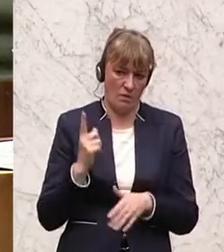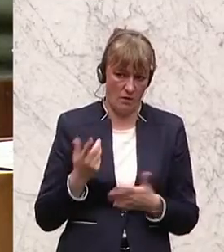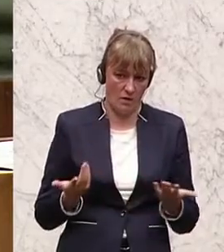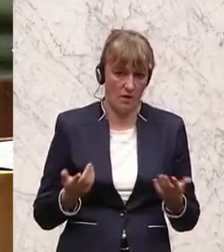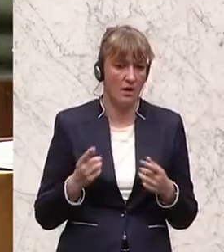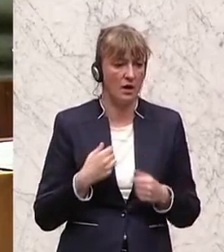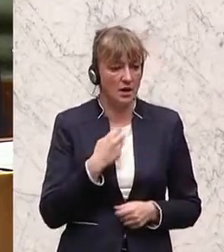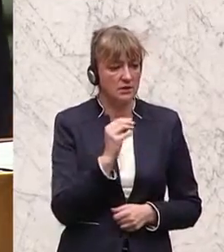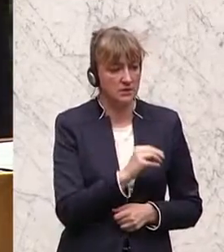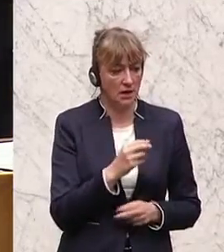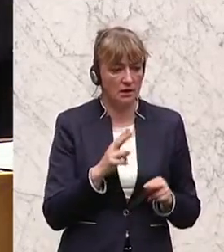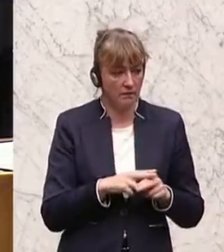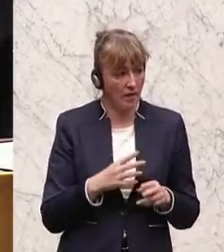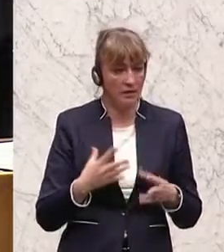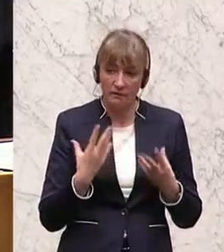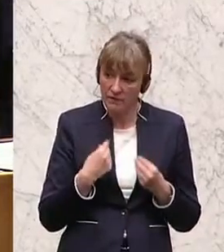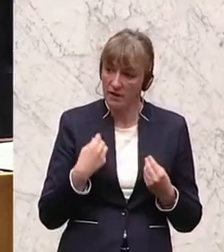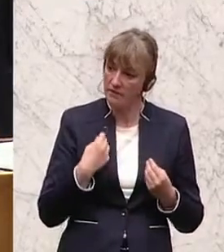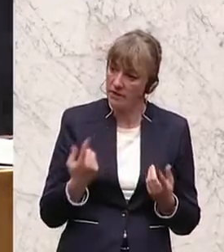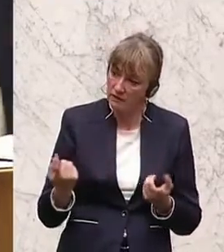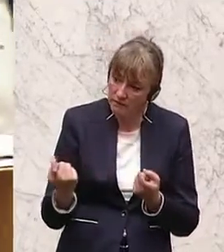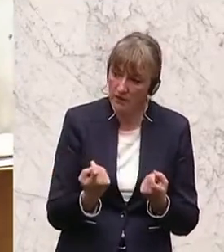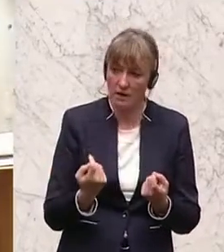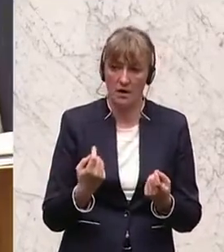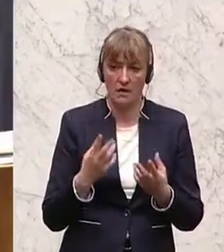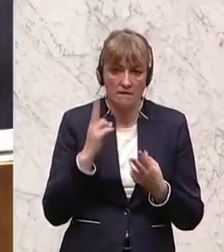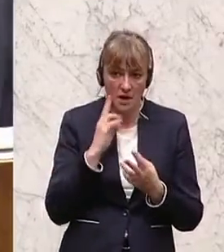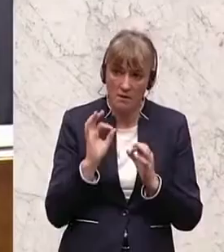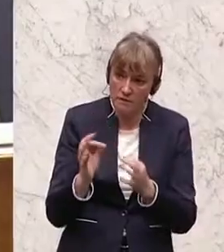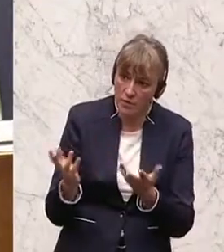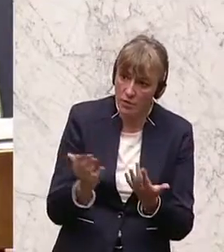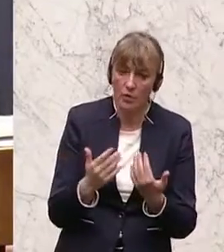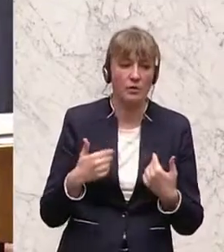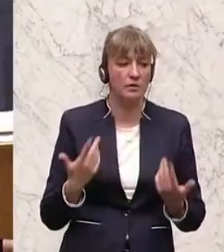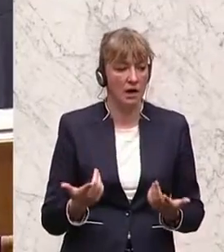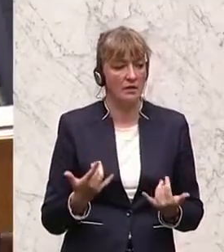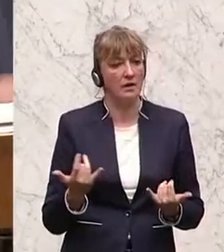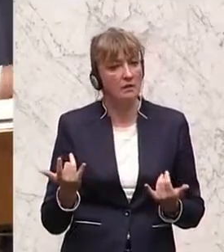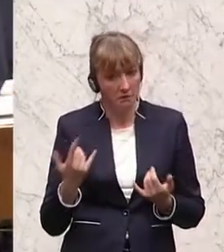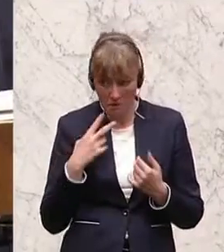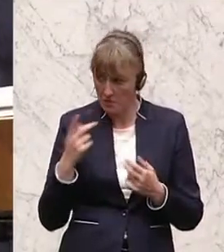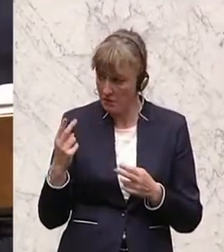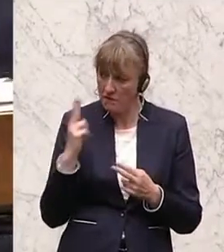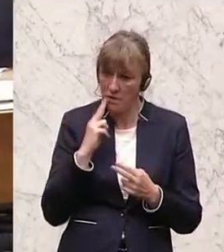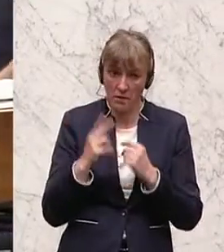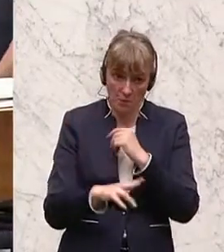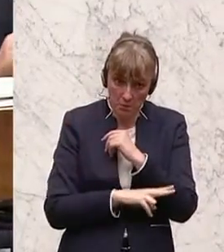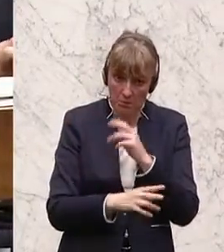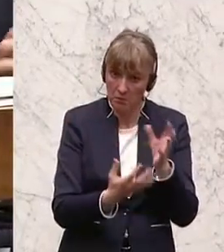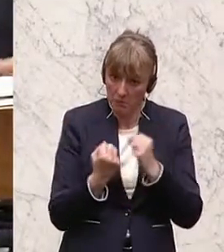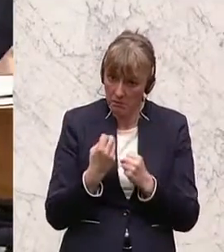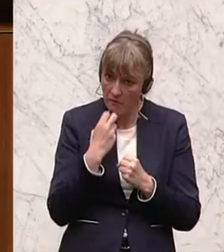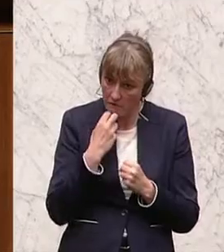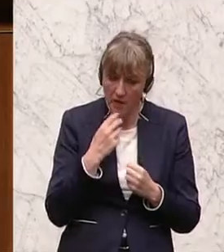ich sage Ihnen, wenn Sie wieder Anreize für Firmen schaffen, dann haben wir wieder mehr Firmen, die bereit sind, auch Lehrlinge auszubilden. Wir haben